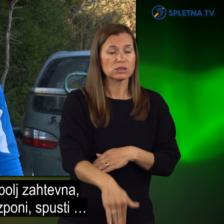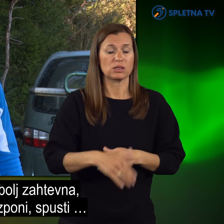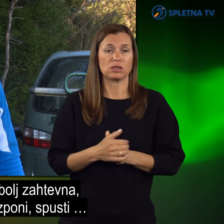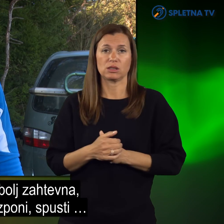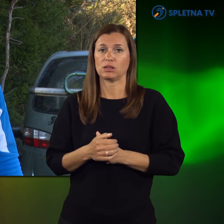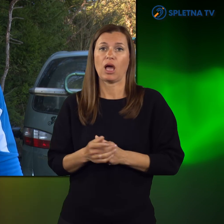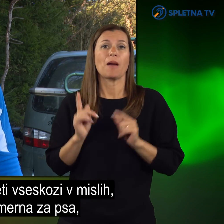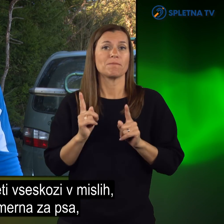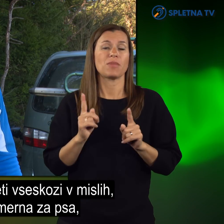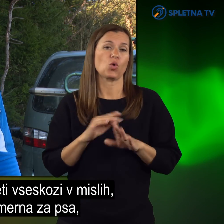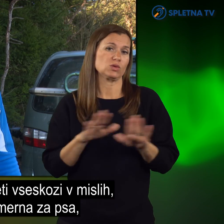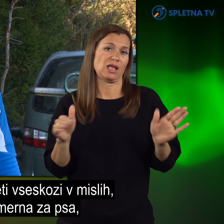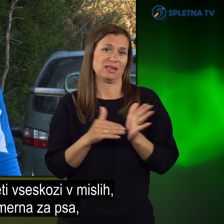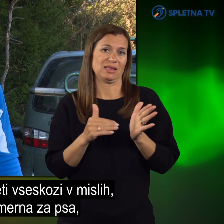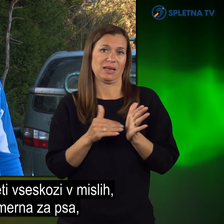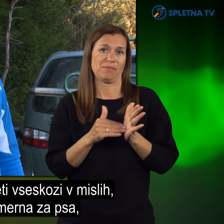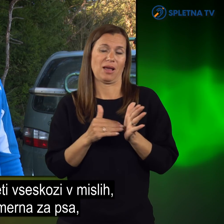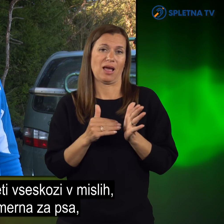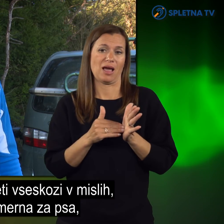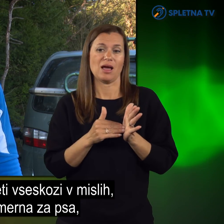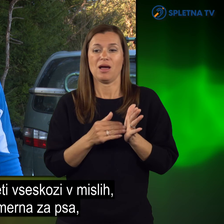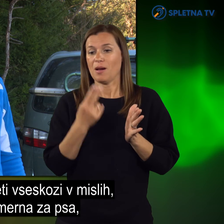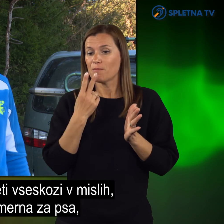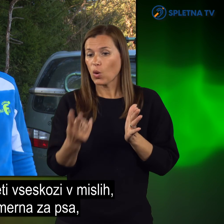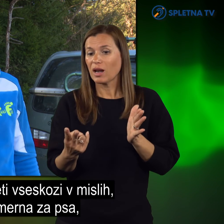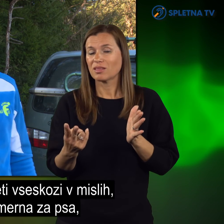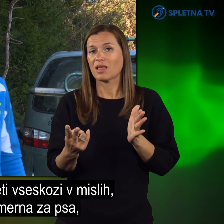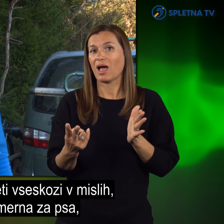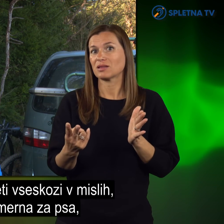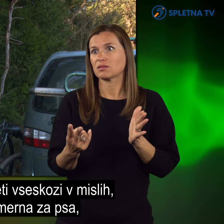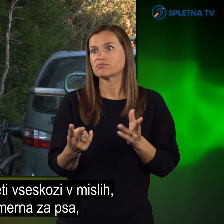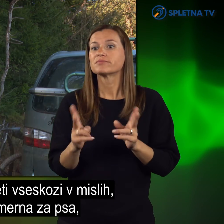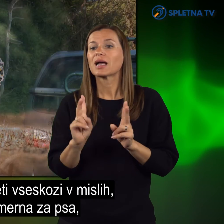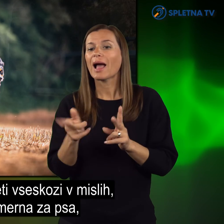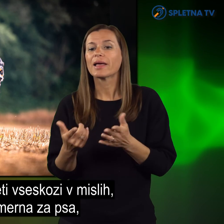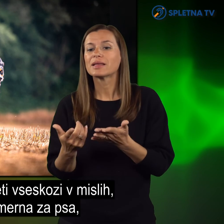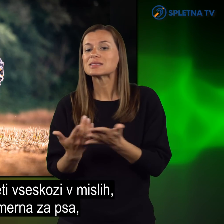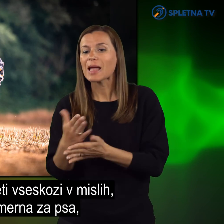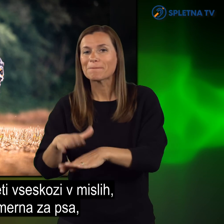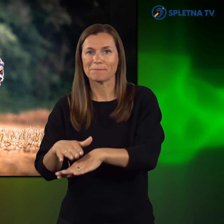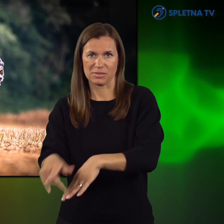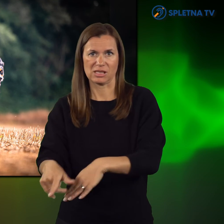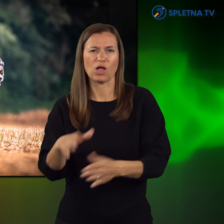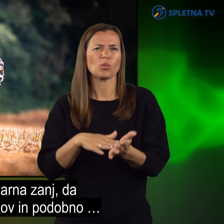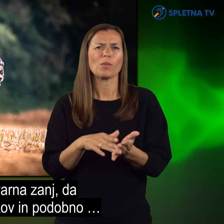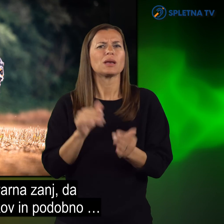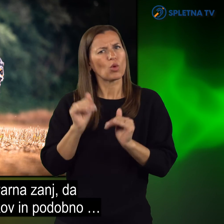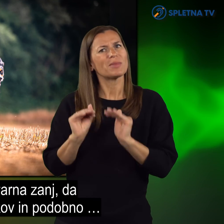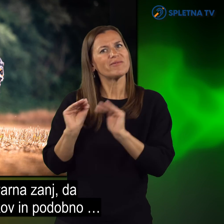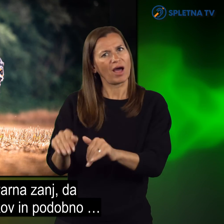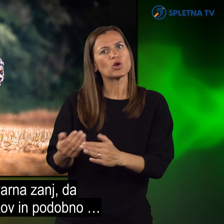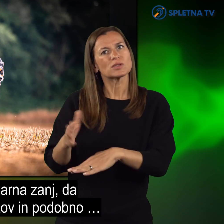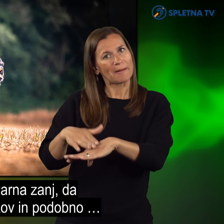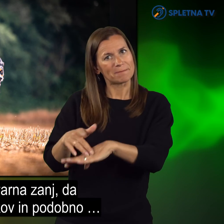spusti, ampak vse moramo gledati pa nekako, celo progo moramo gledati pa nekako z oči psa, se pravi, da za njega ni